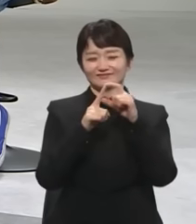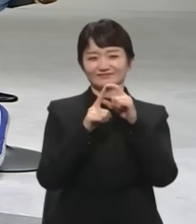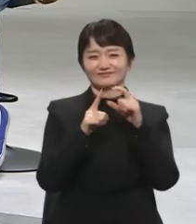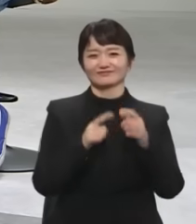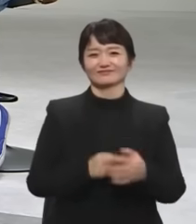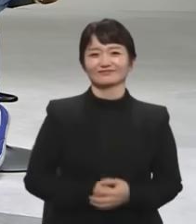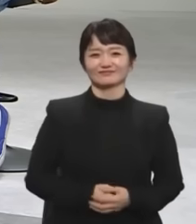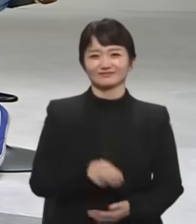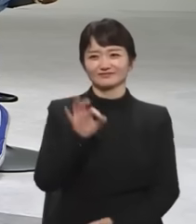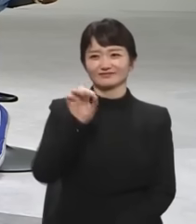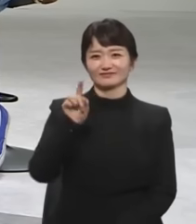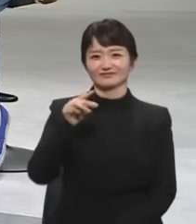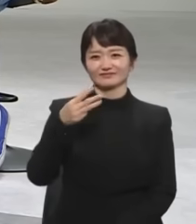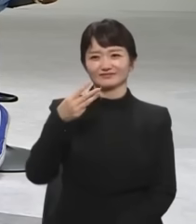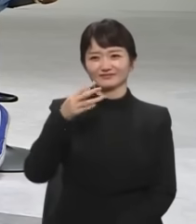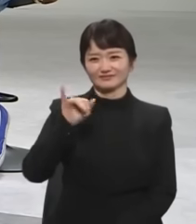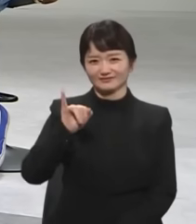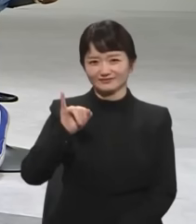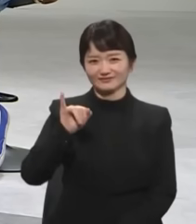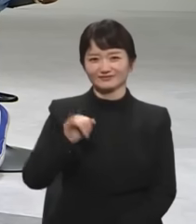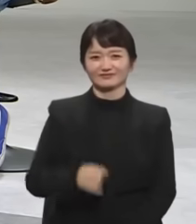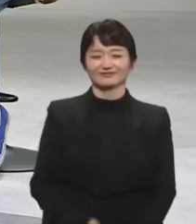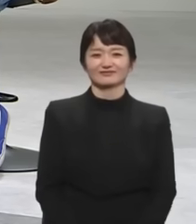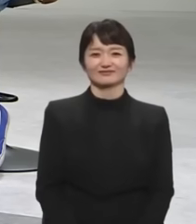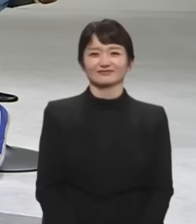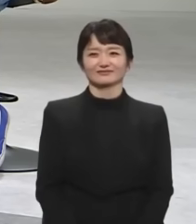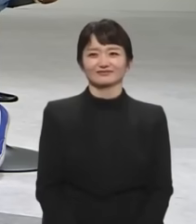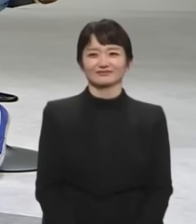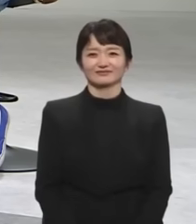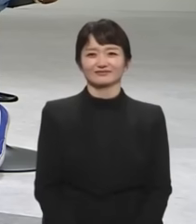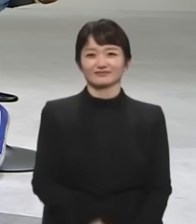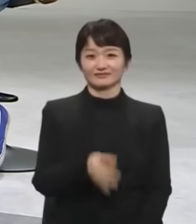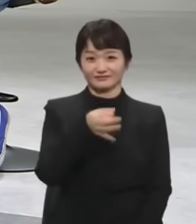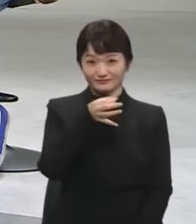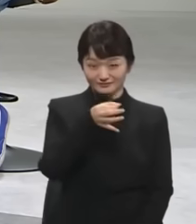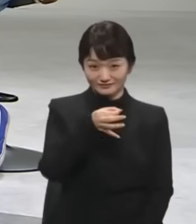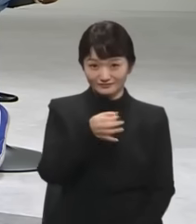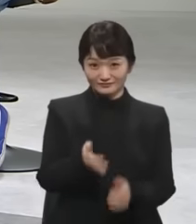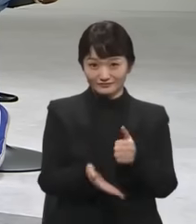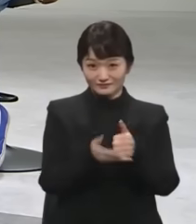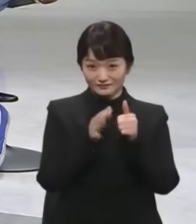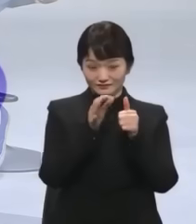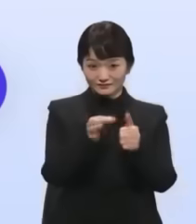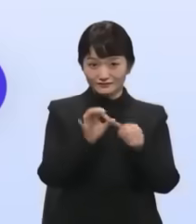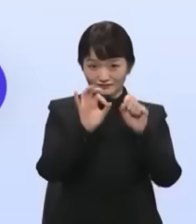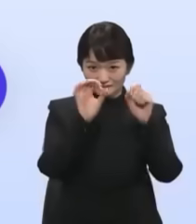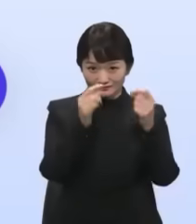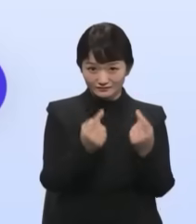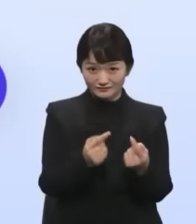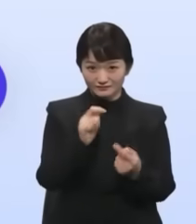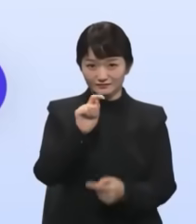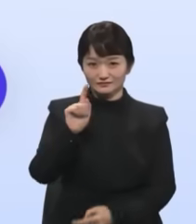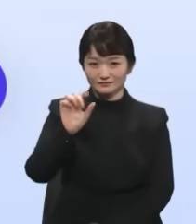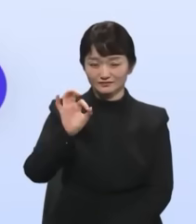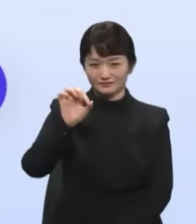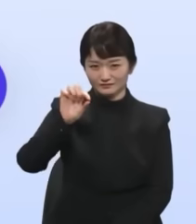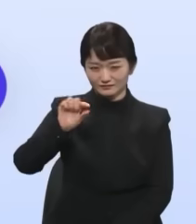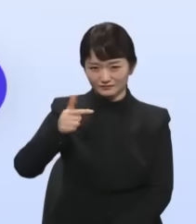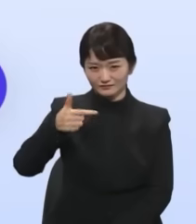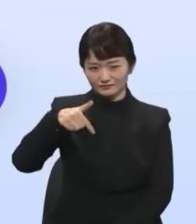번째 키워드 알리입니다. 알리? 네, 보시면은 가격, 추천, 할인, 광군제 이런